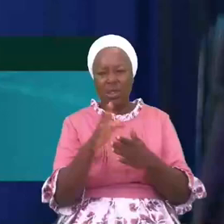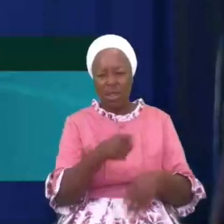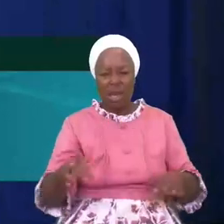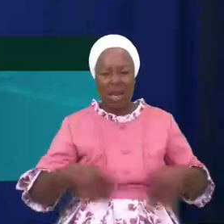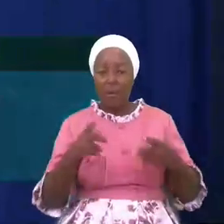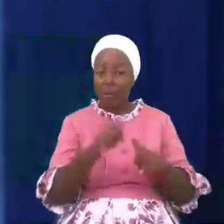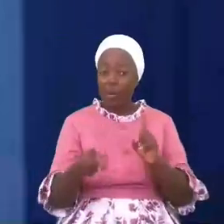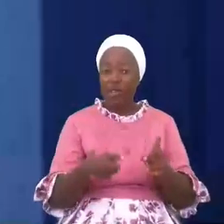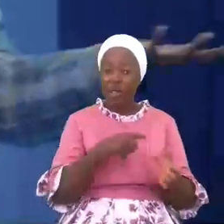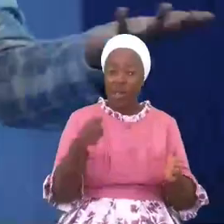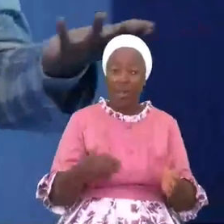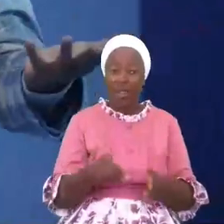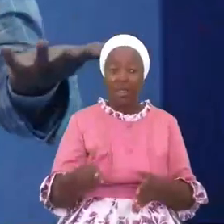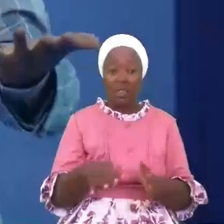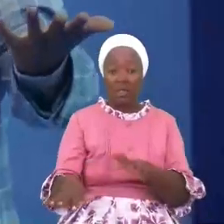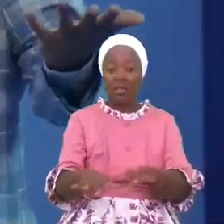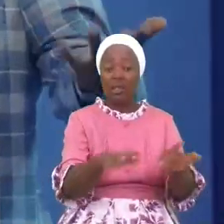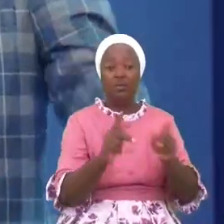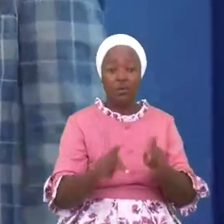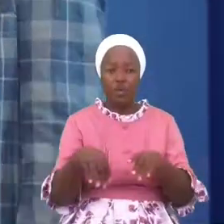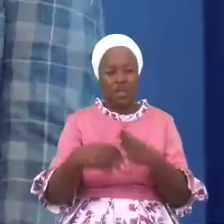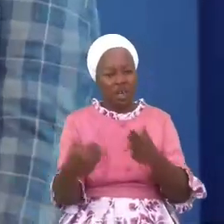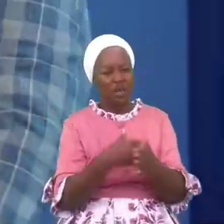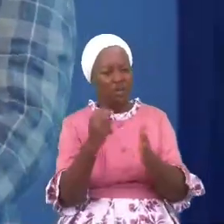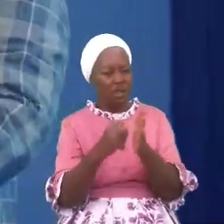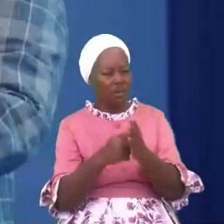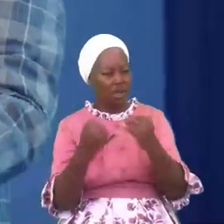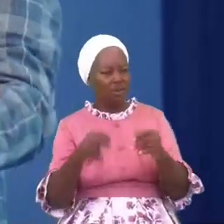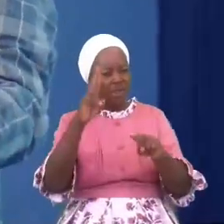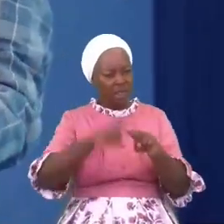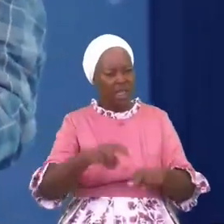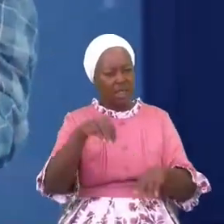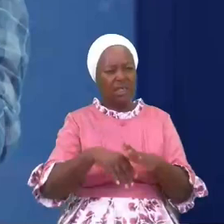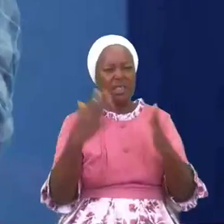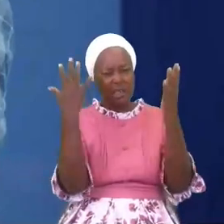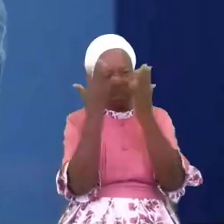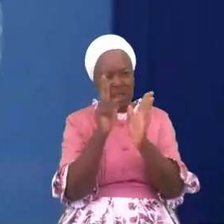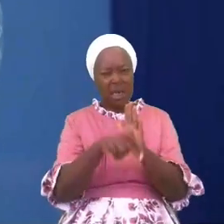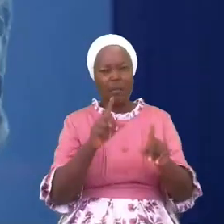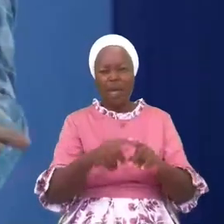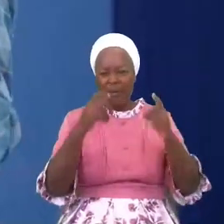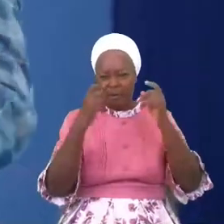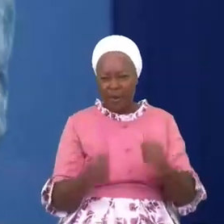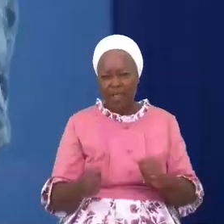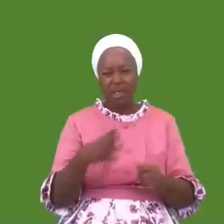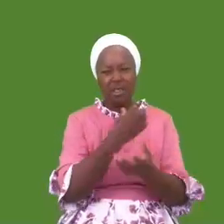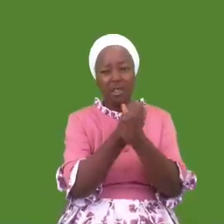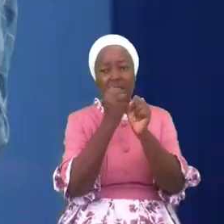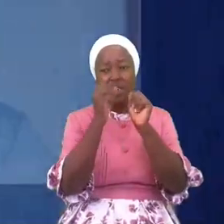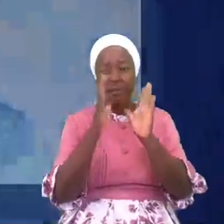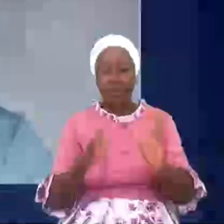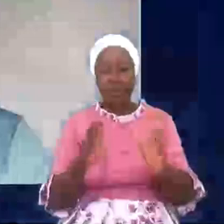ces gens-là, dans le Nouveau Testament maintenant, qui étaient assis dans les ténèbres, tout d'un coup, le Sauveur,